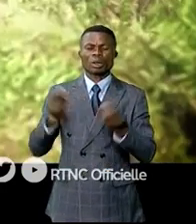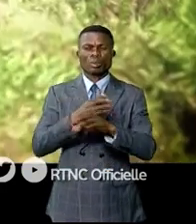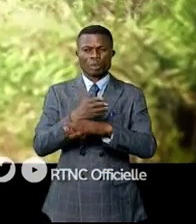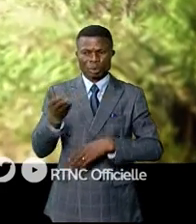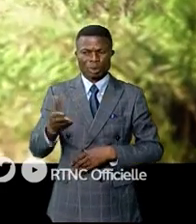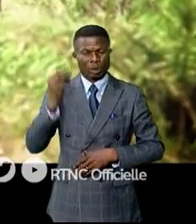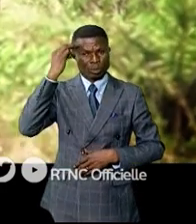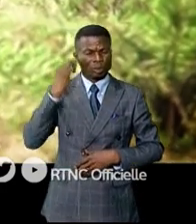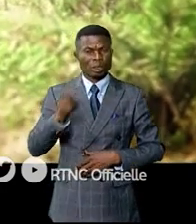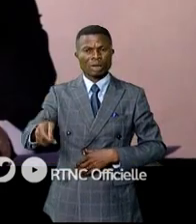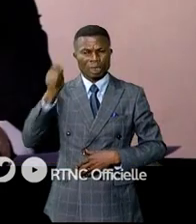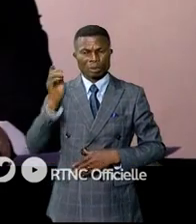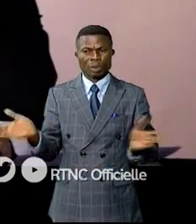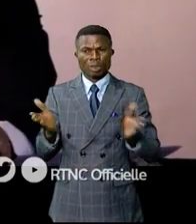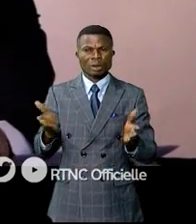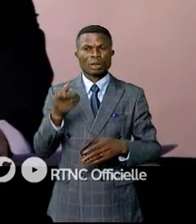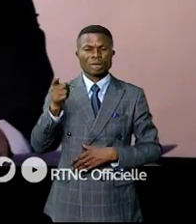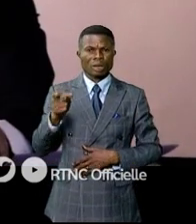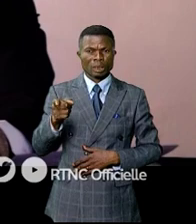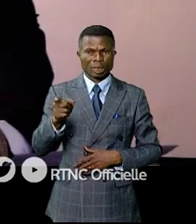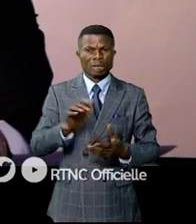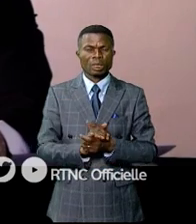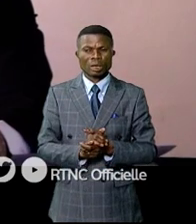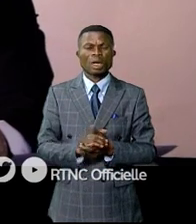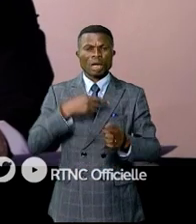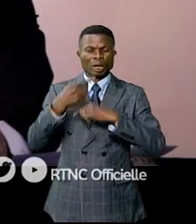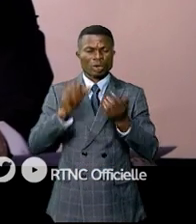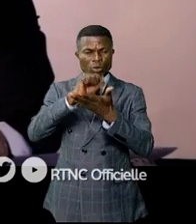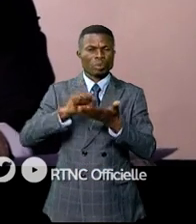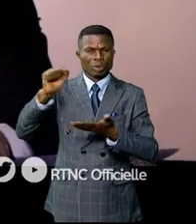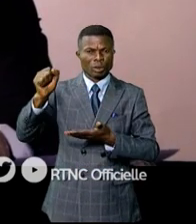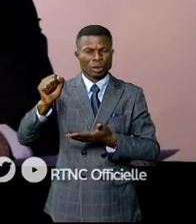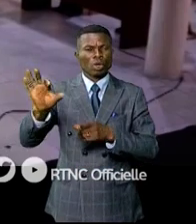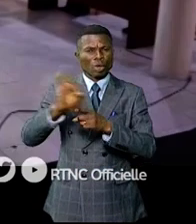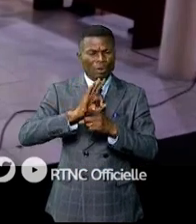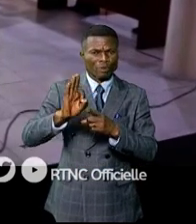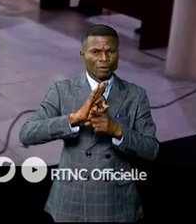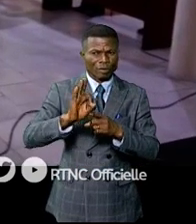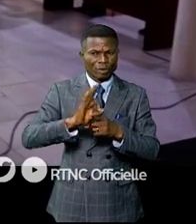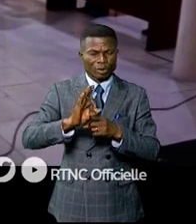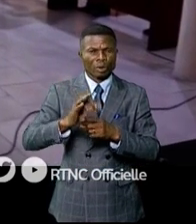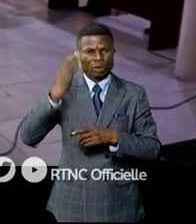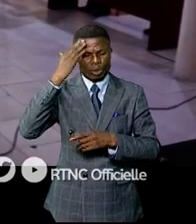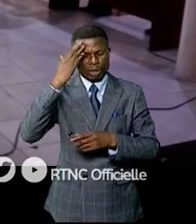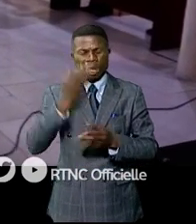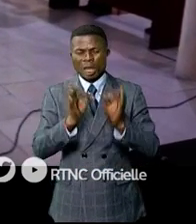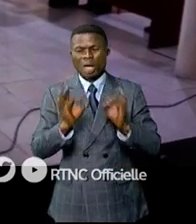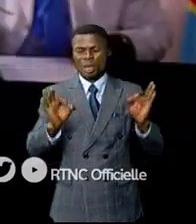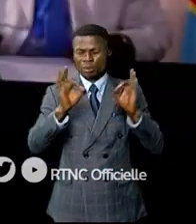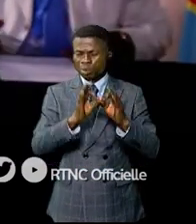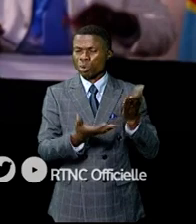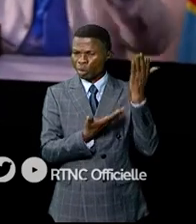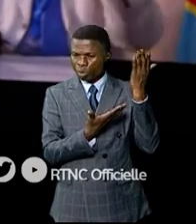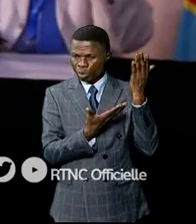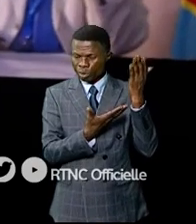Le ministre de la Pêche et Élevage, Jonathan Bialoussou-Kawata, qui a lancé ces séminaires de formation, reconnaît les rôles combien utiles